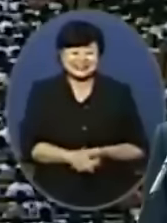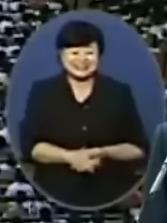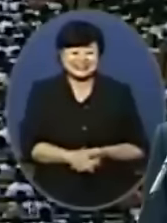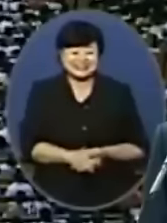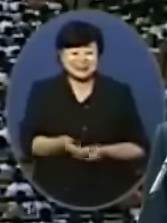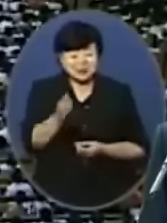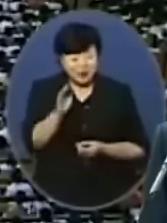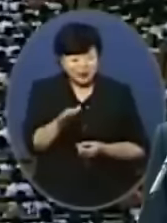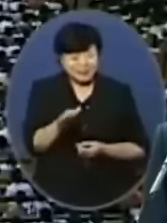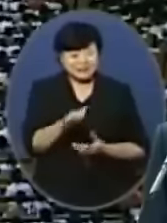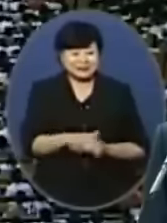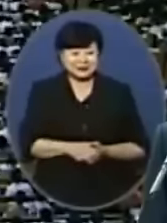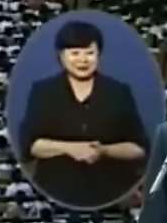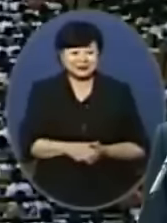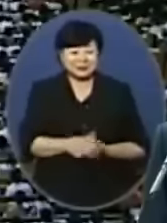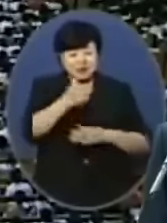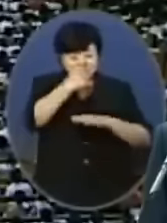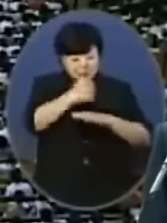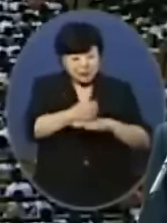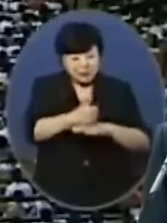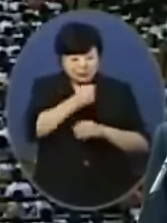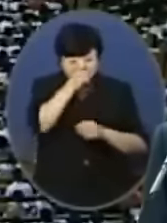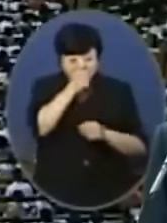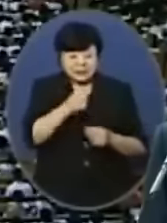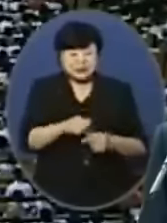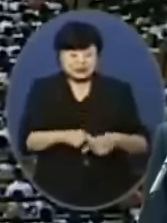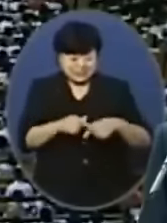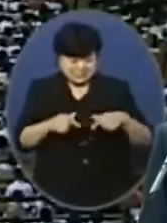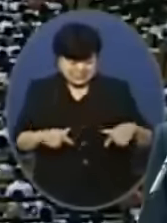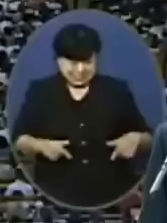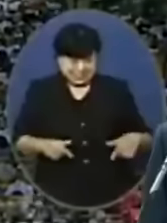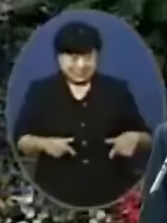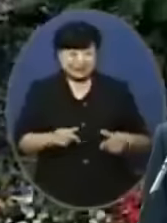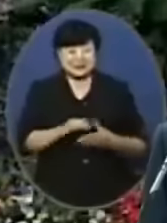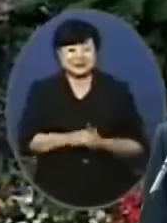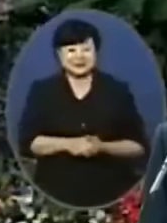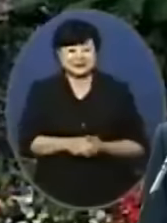그러면 마지막에는 선하시고 인자하신